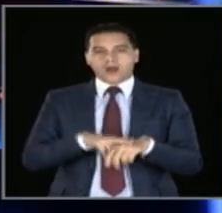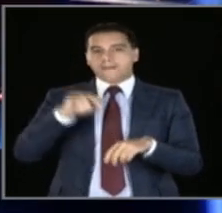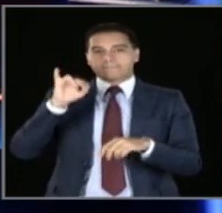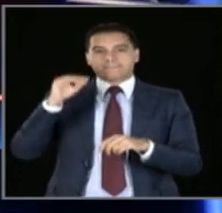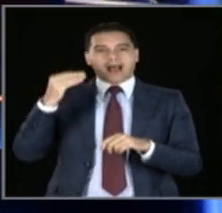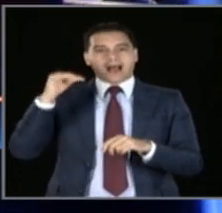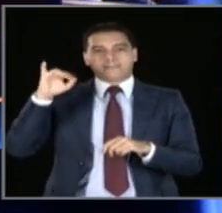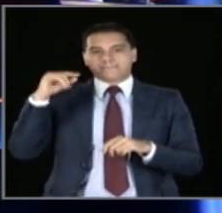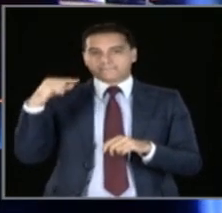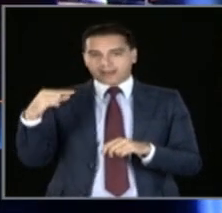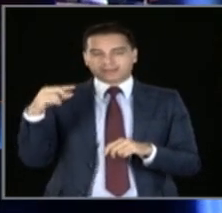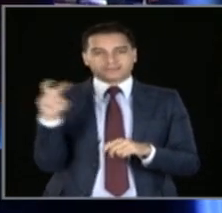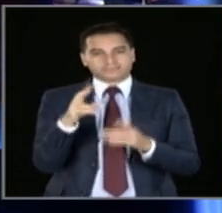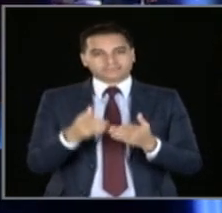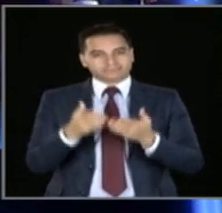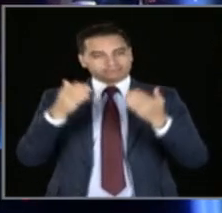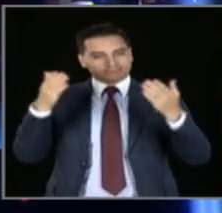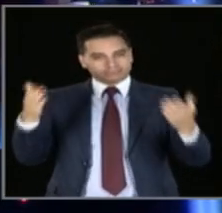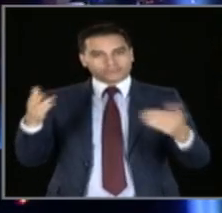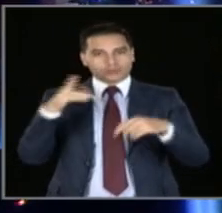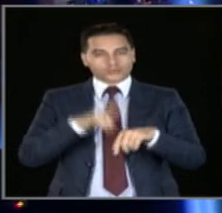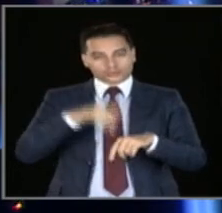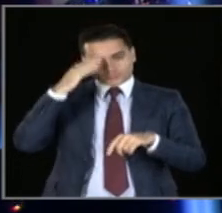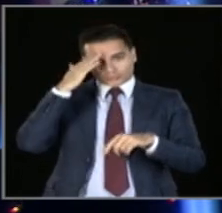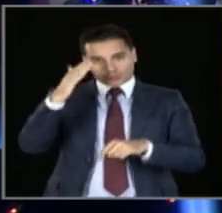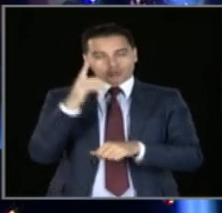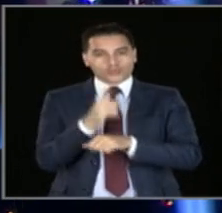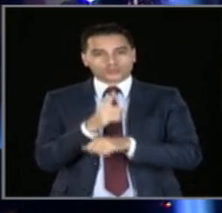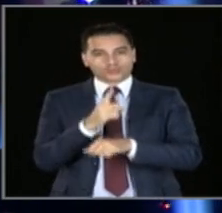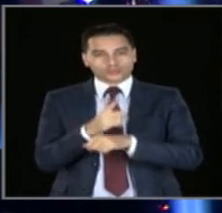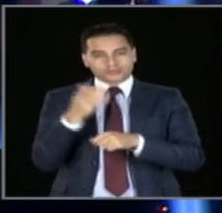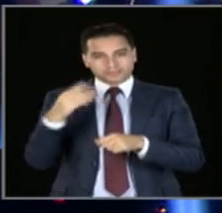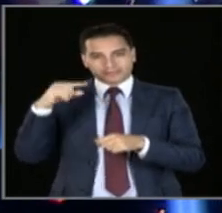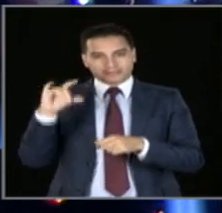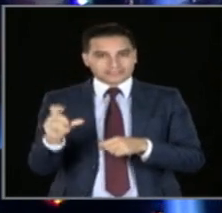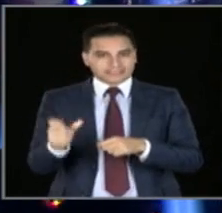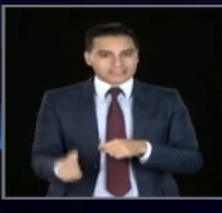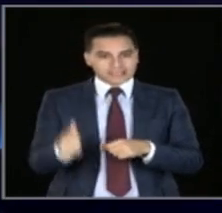محمد الكليني وسلمى الحسيني برا